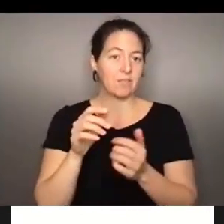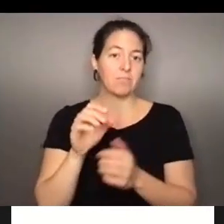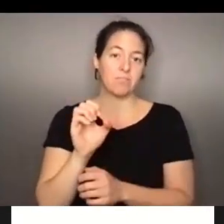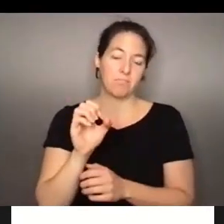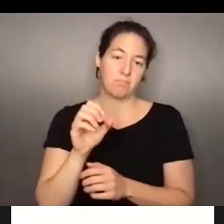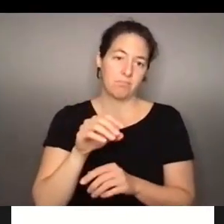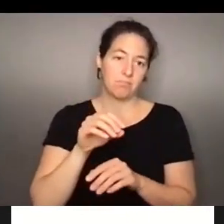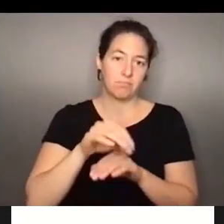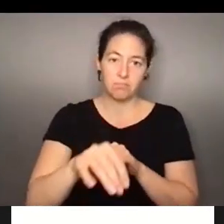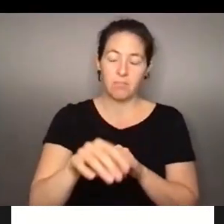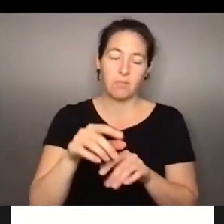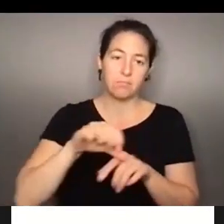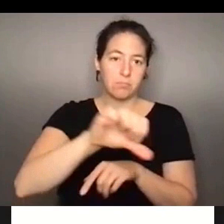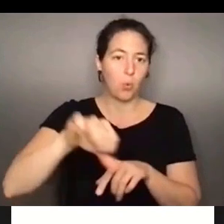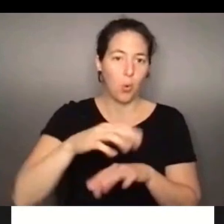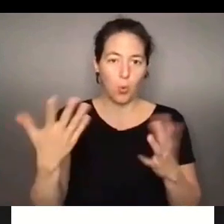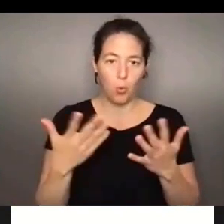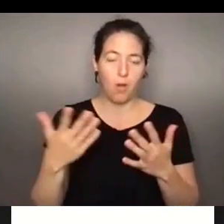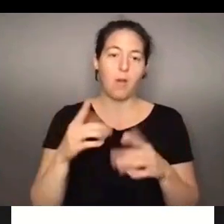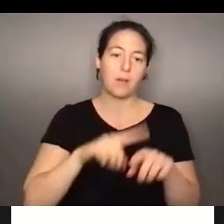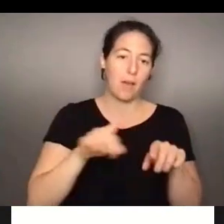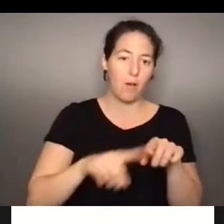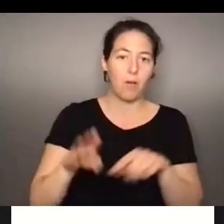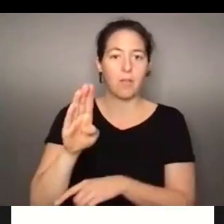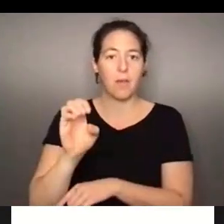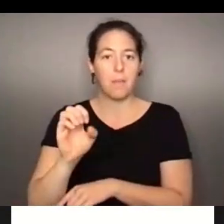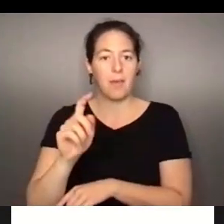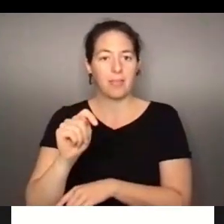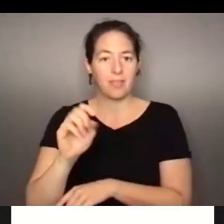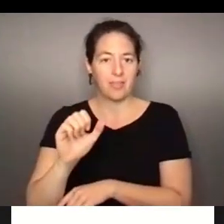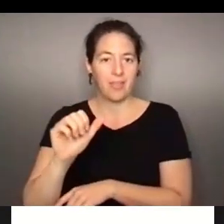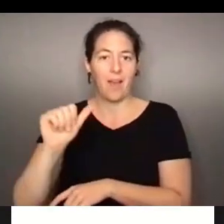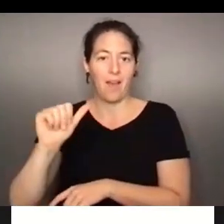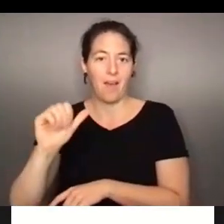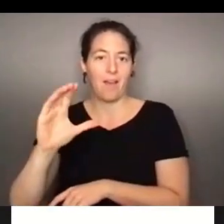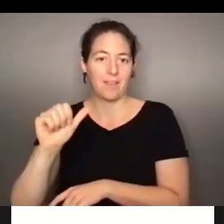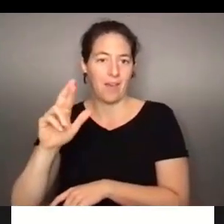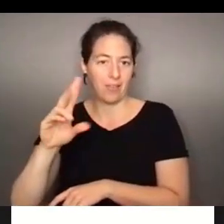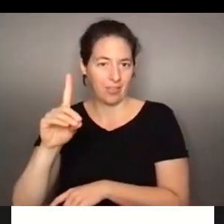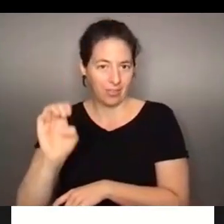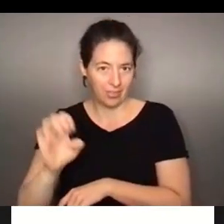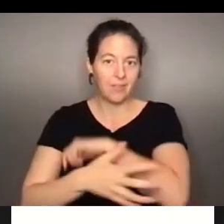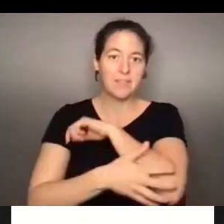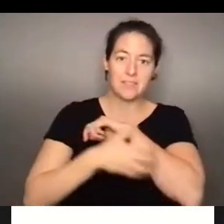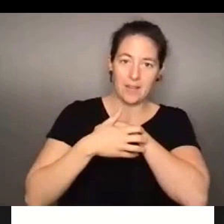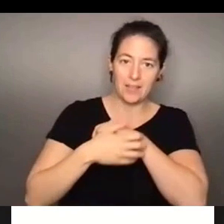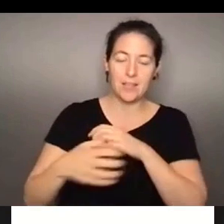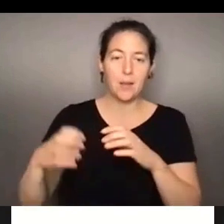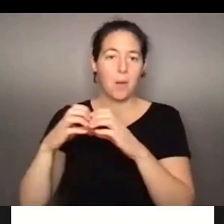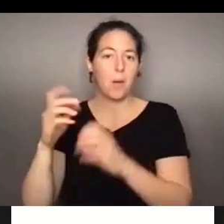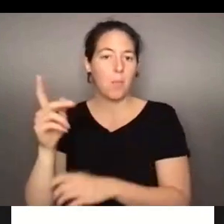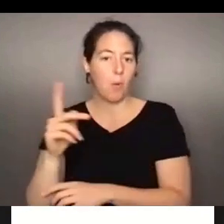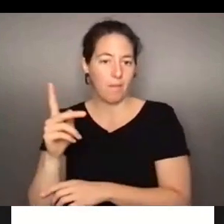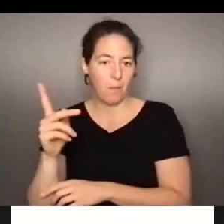nos carottes, la bétacarde, le céleri, les poivrons,